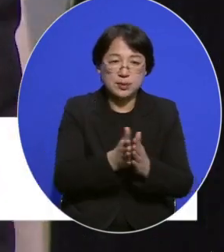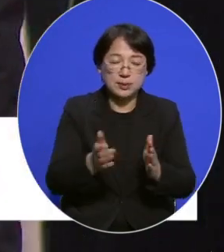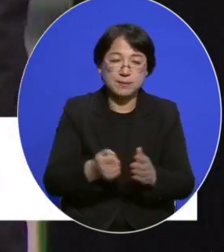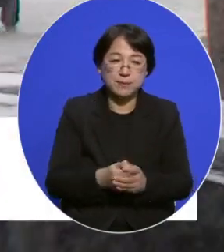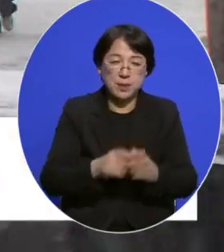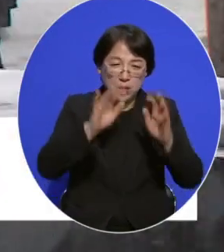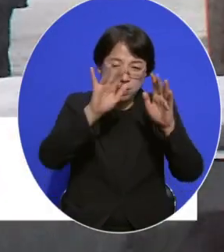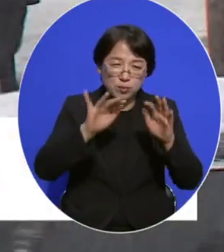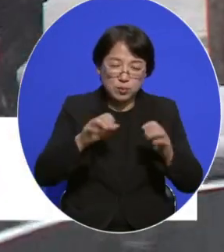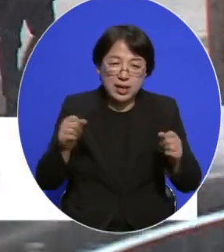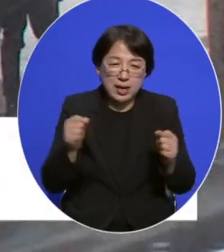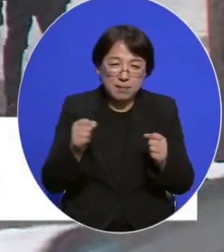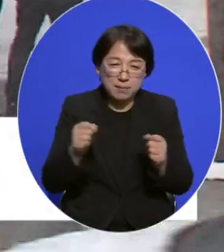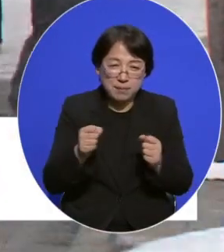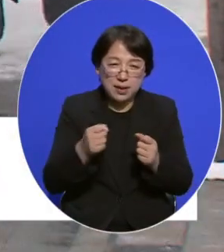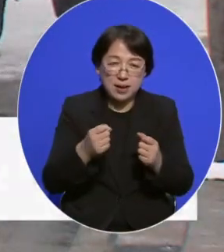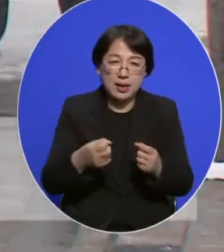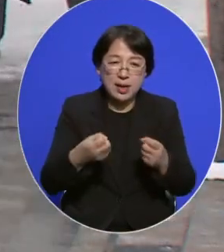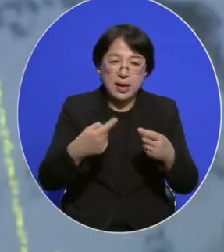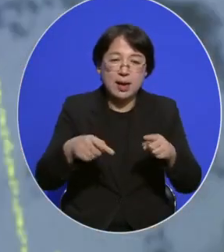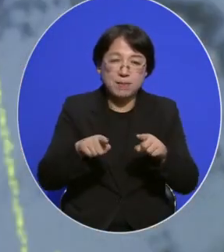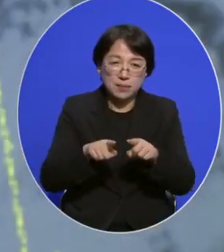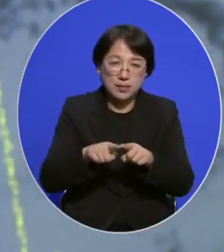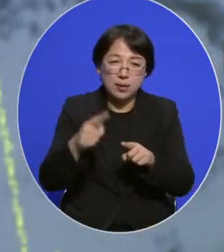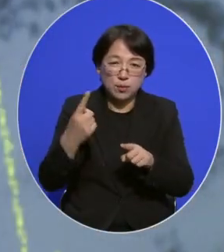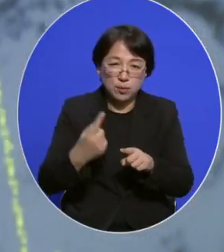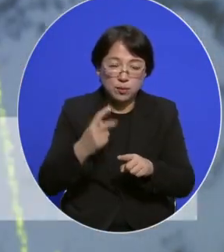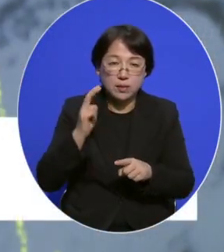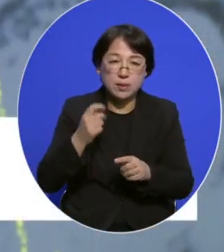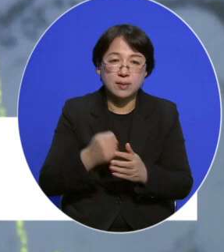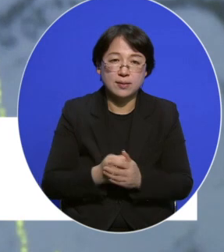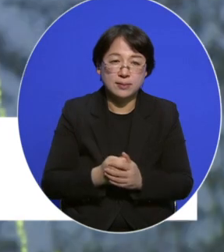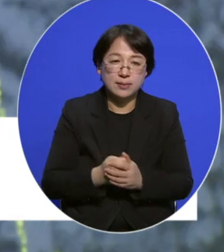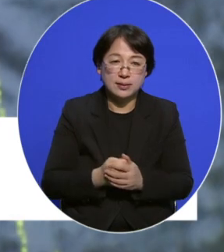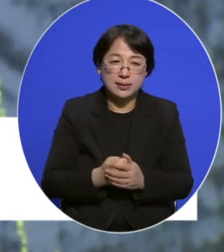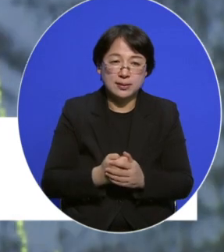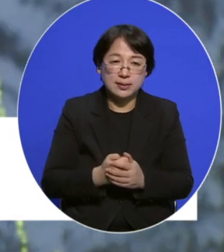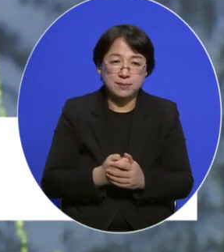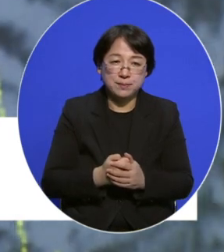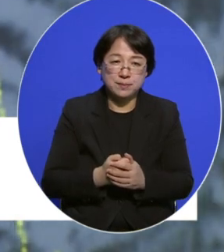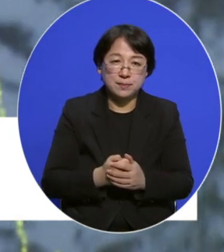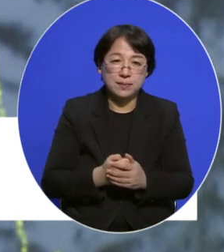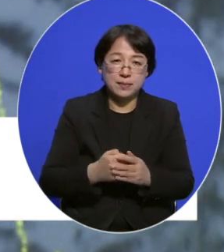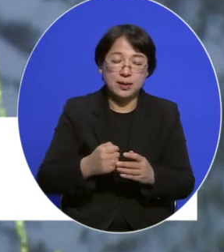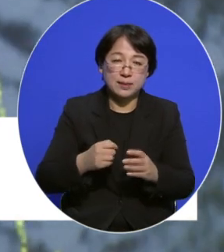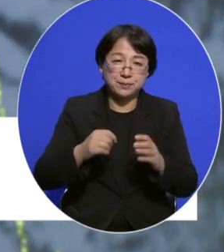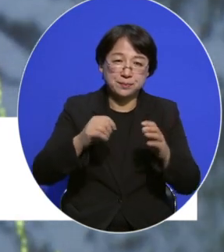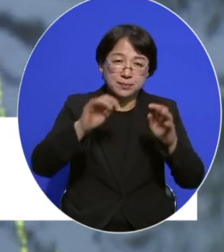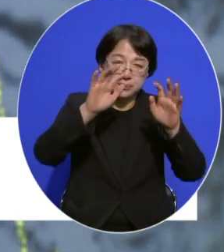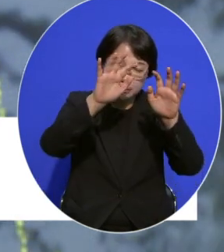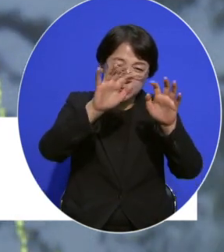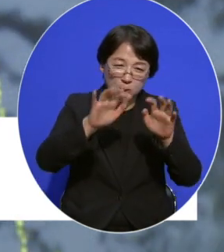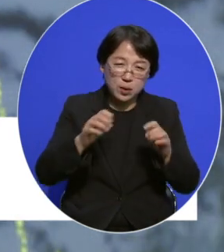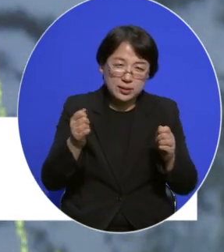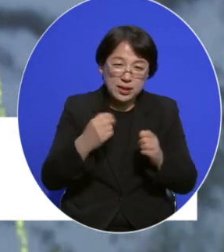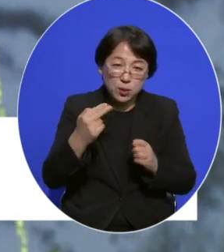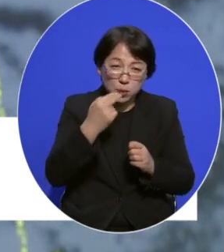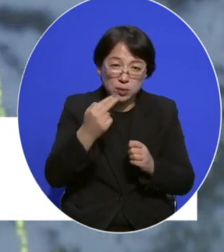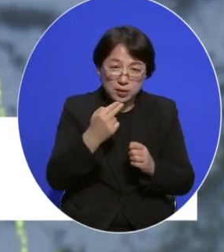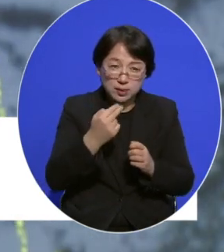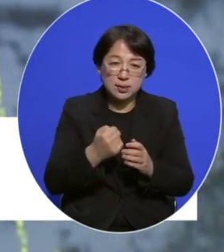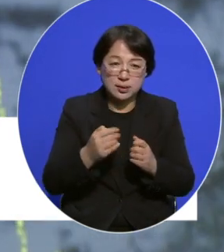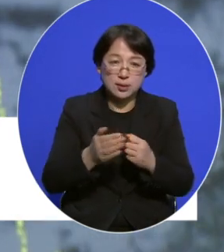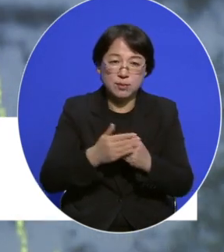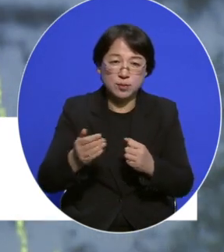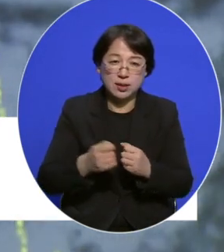함께 한파도 함께 찾아올 것으로 예상했습니다. 남하하는 찬 공기의 영향으로 16일도 전국 대부분의 내륙 지역을